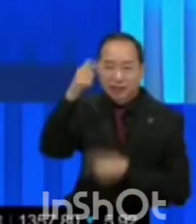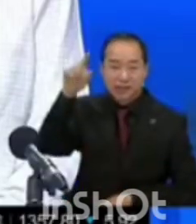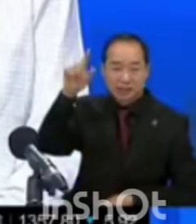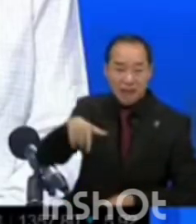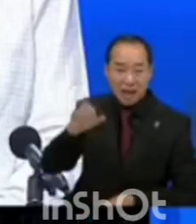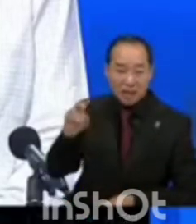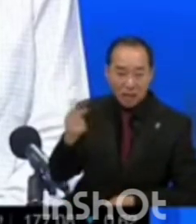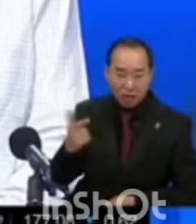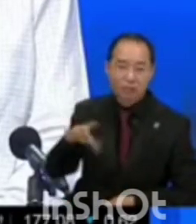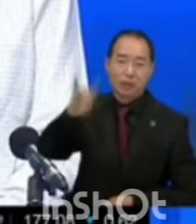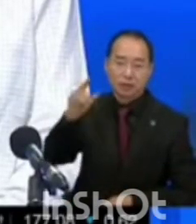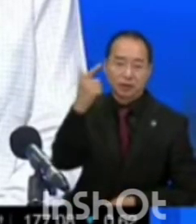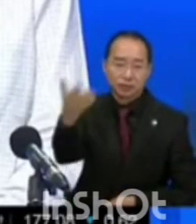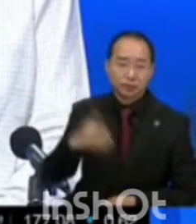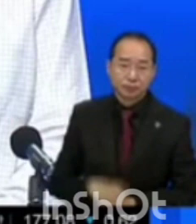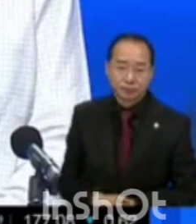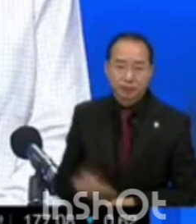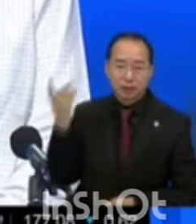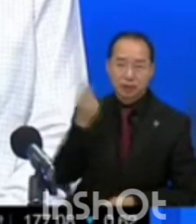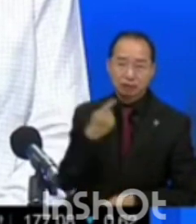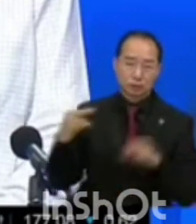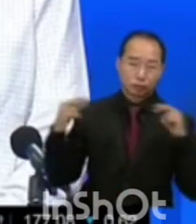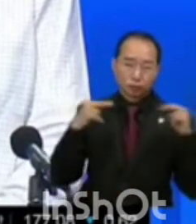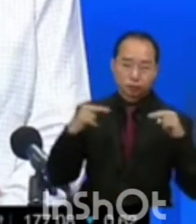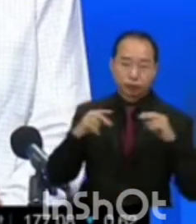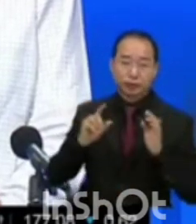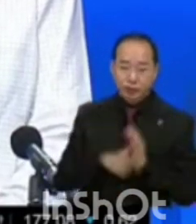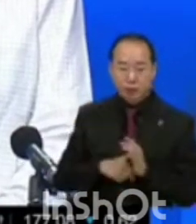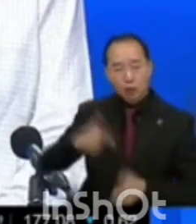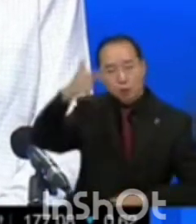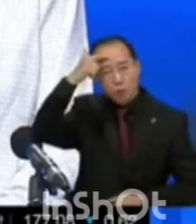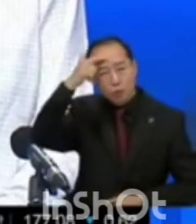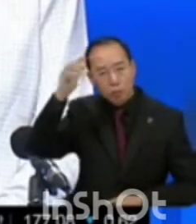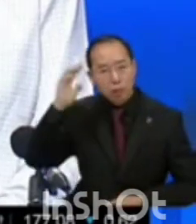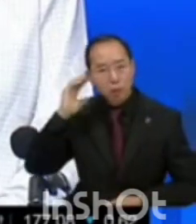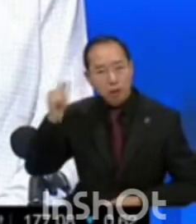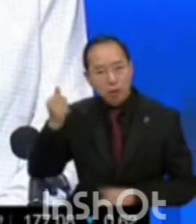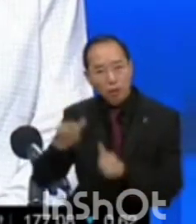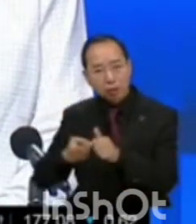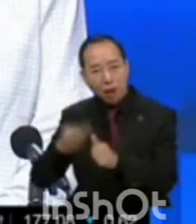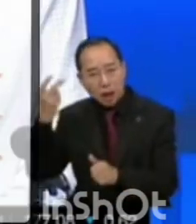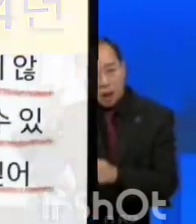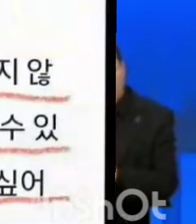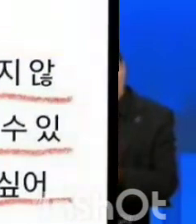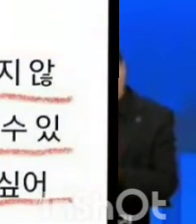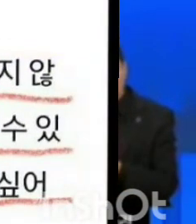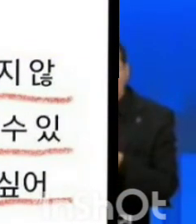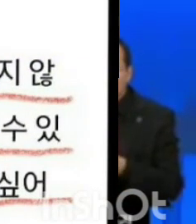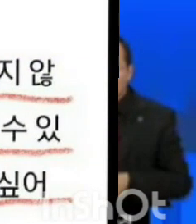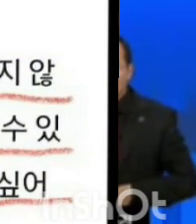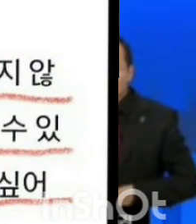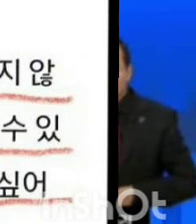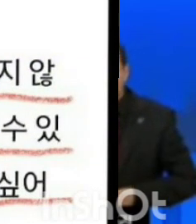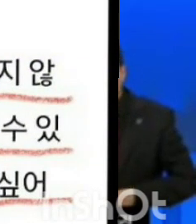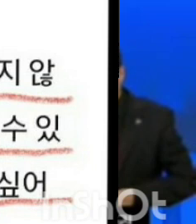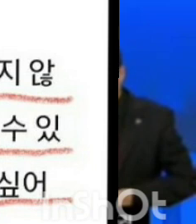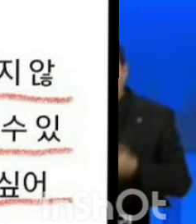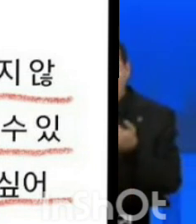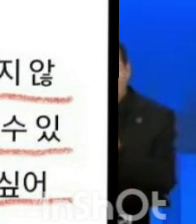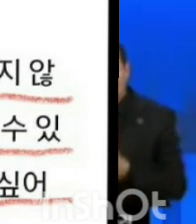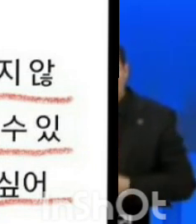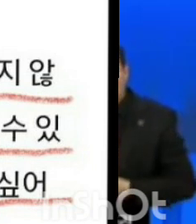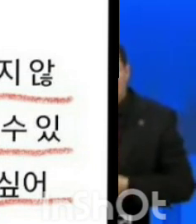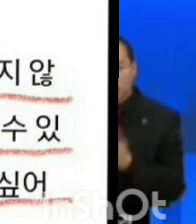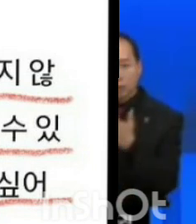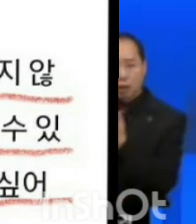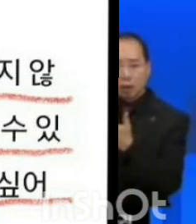네. 지난 TV 토론에서 노무현 대통령 탄핵에 대한 답변이 좀 모호했어요. 그래서 이제 지난